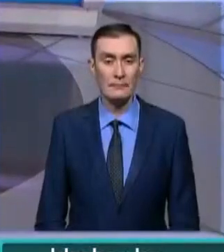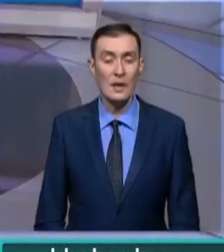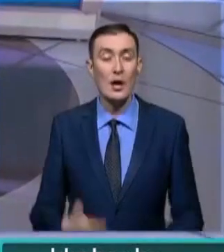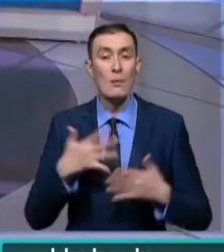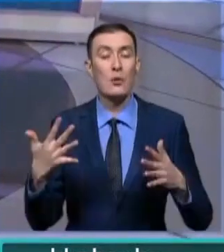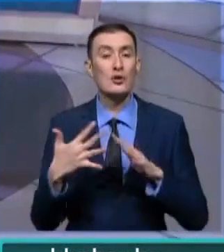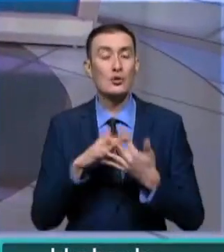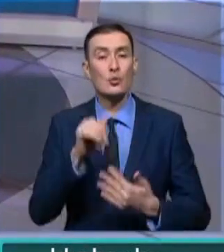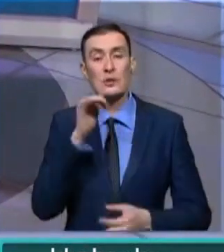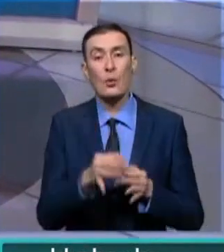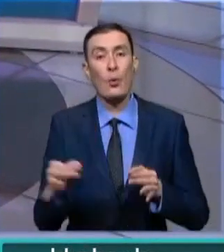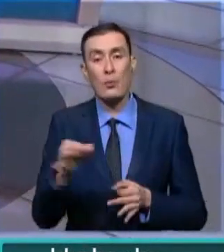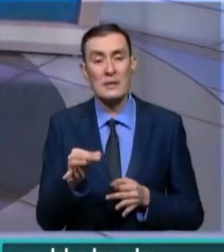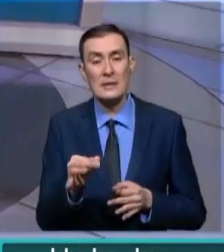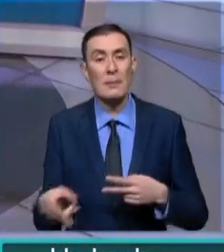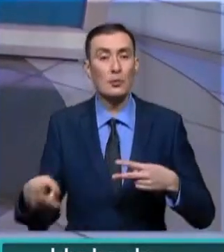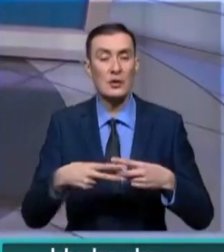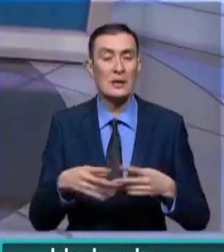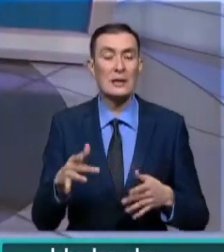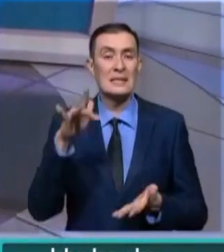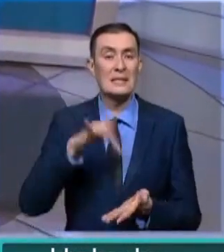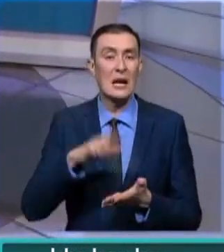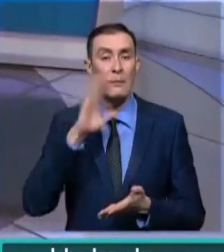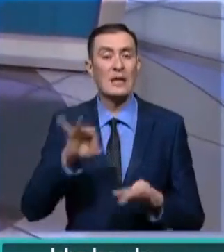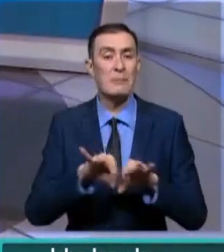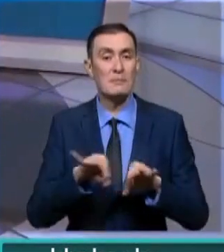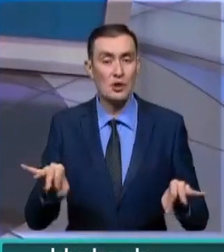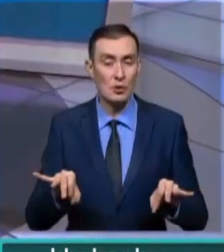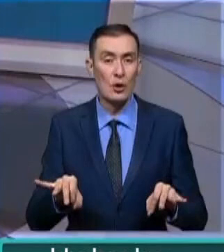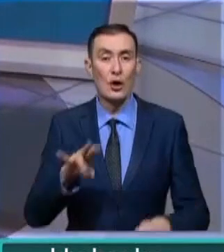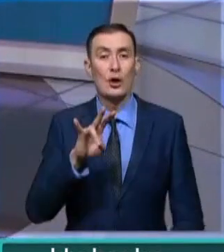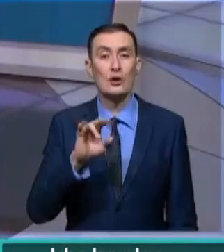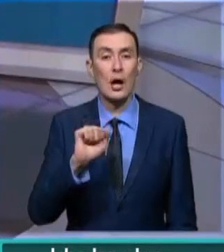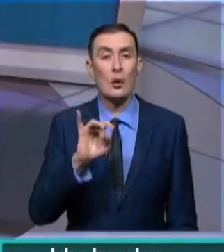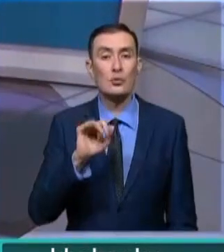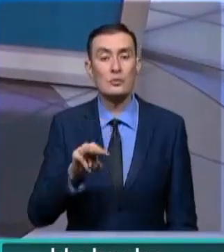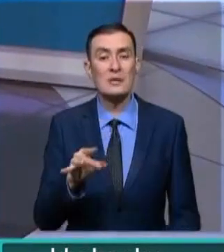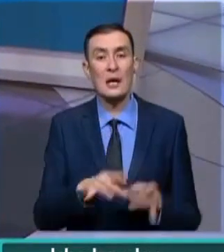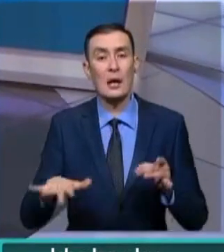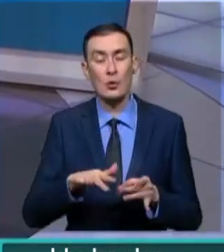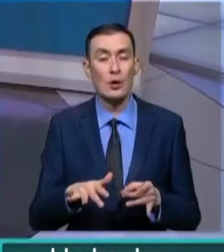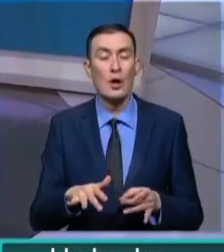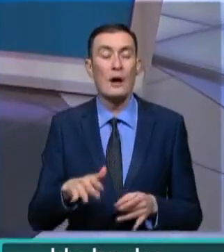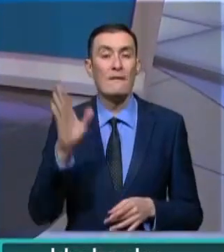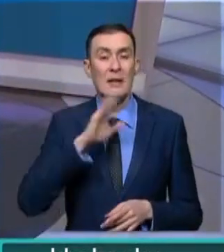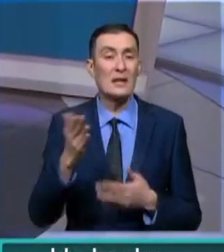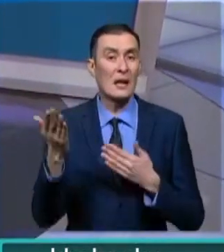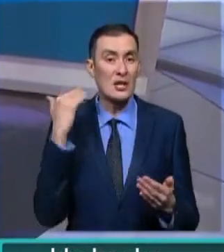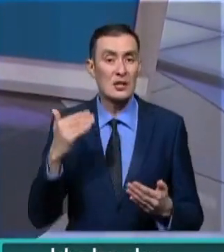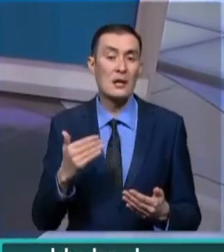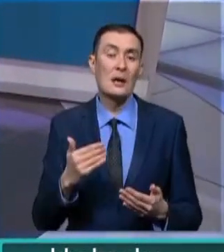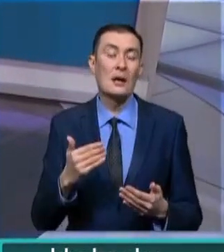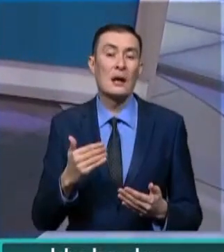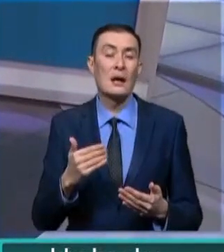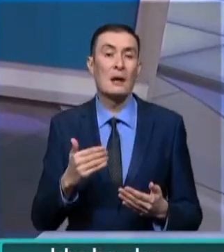Все больше сел Костанайской области подключают к центральному водоснабжению. В Наурзумском районе доступ к этому благу цивилизации